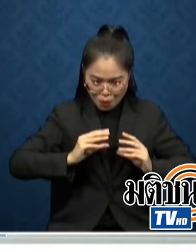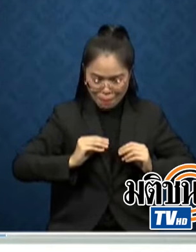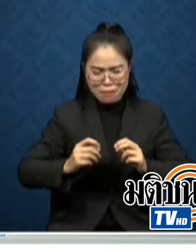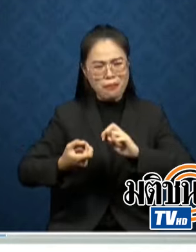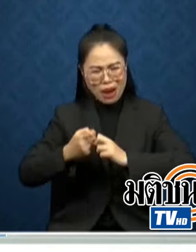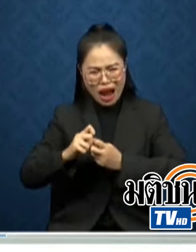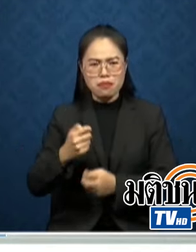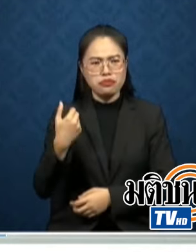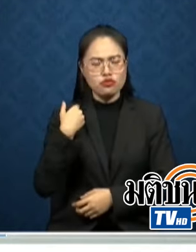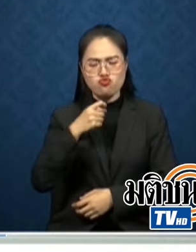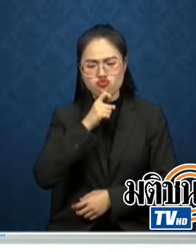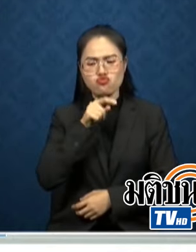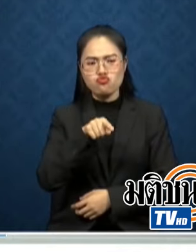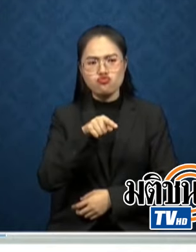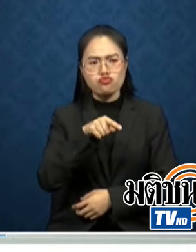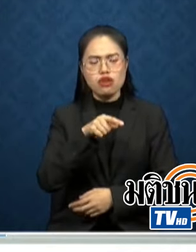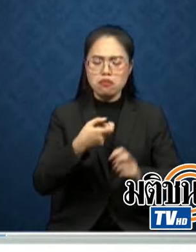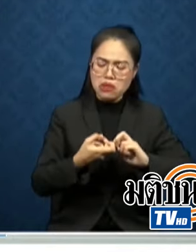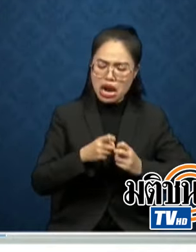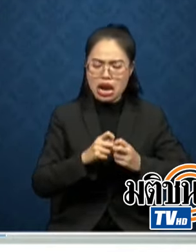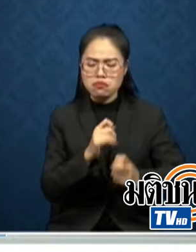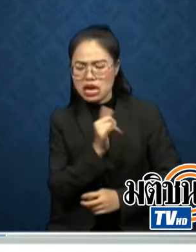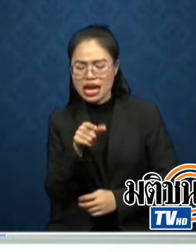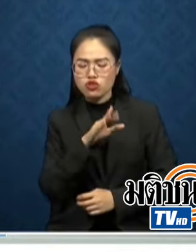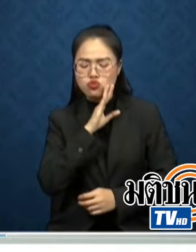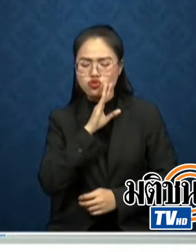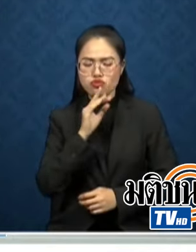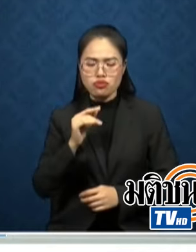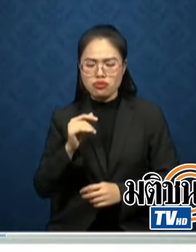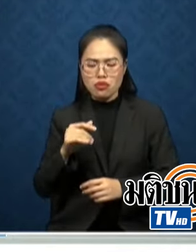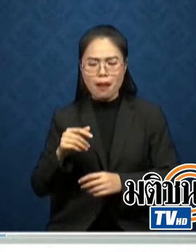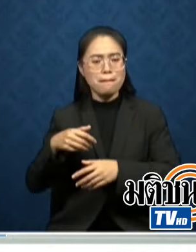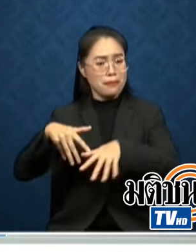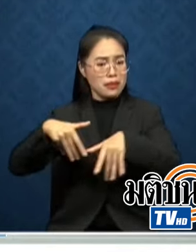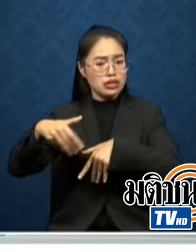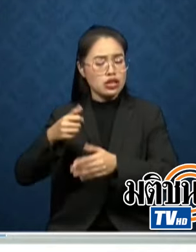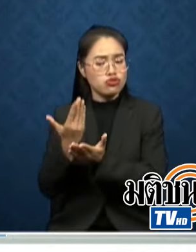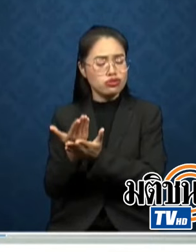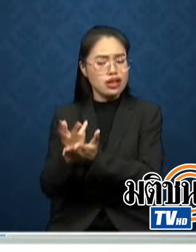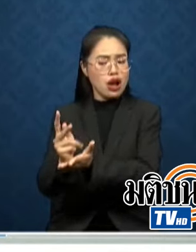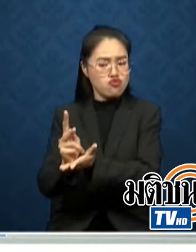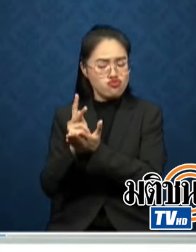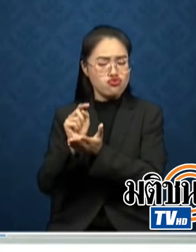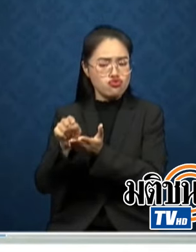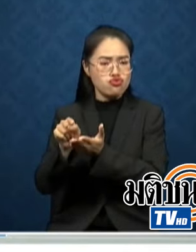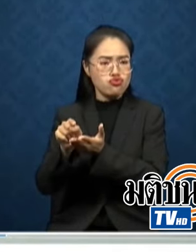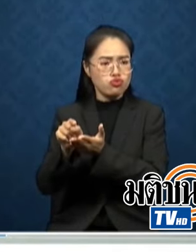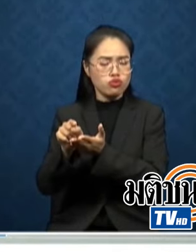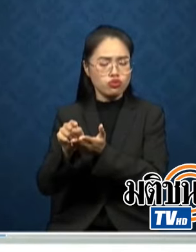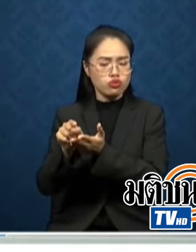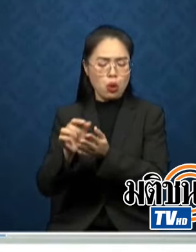ลในการที่ผู้ที่ไปกู้เงินนอกระบบมาแล้วก็ยังไม่อยากจะเข้ามาเคลียร์นะ